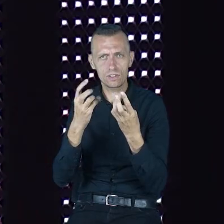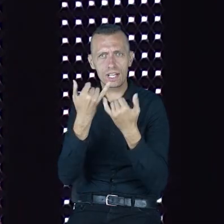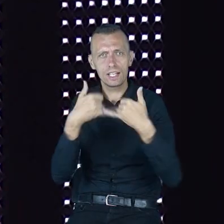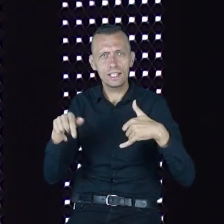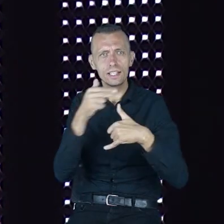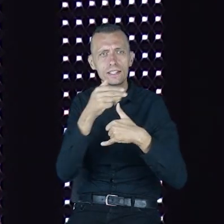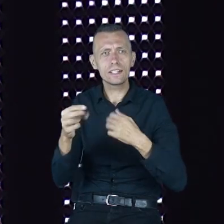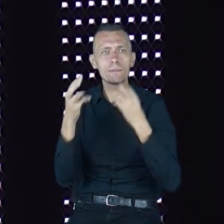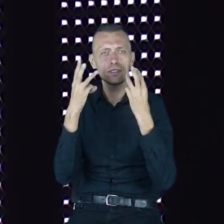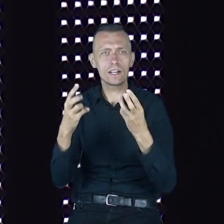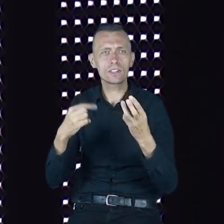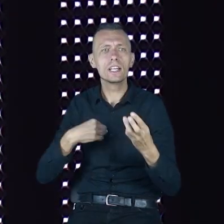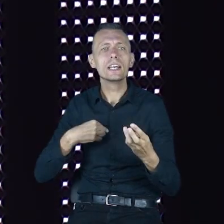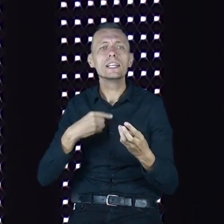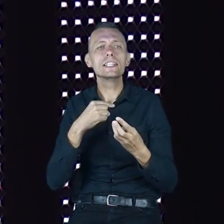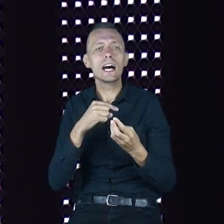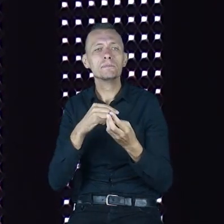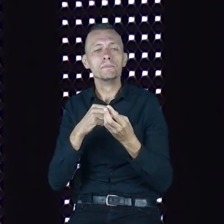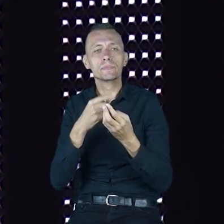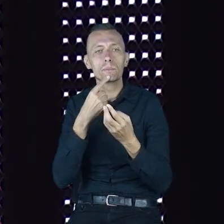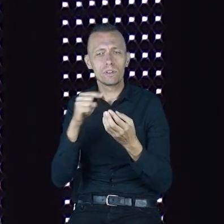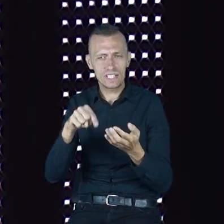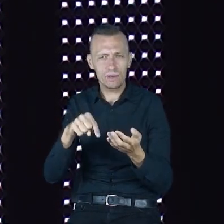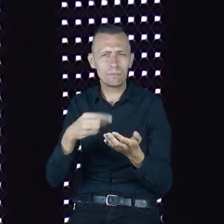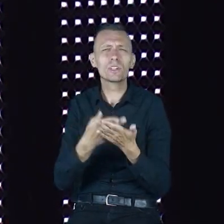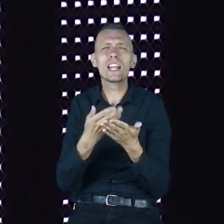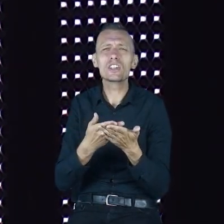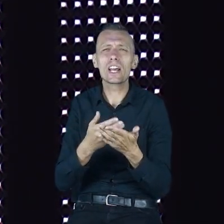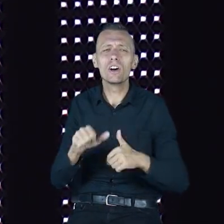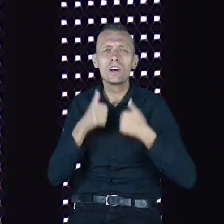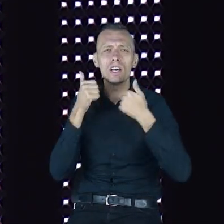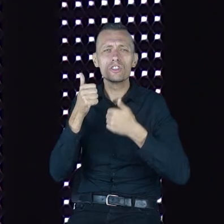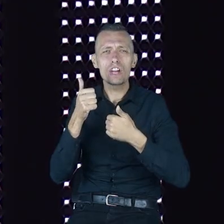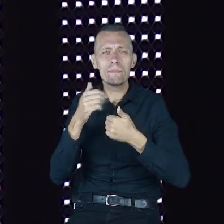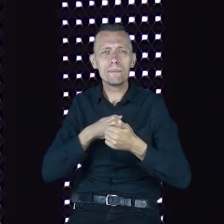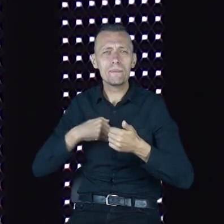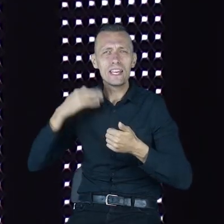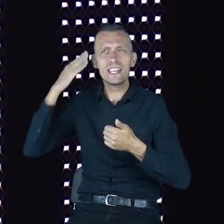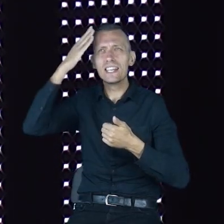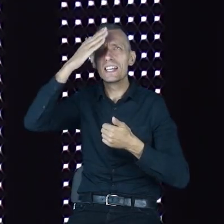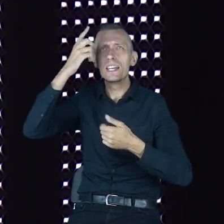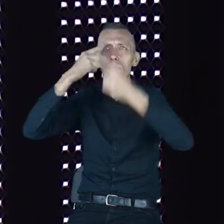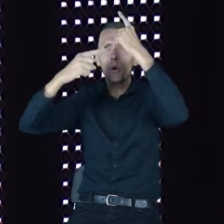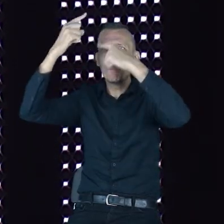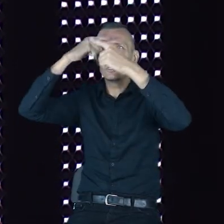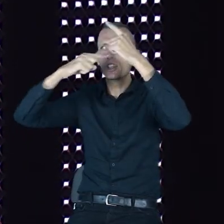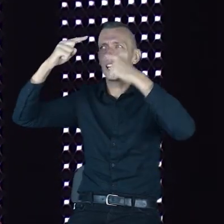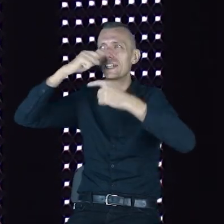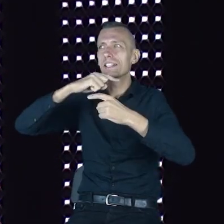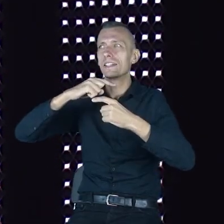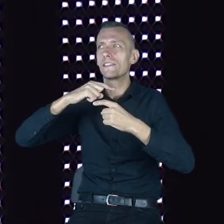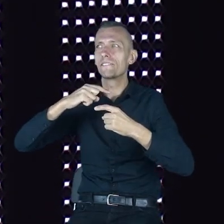podane statystyki, abyśmy uświadamiali sobie, że w naszym ziemskim życiu nie przychodzi nam z